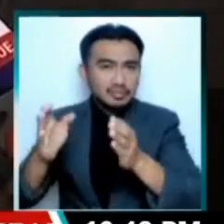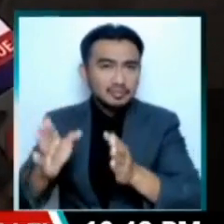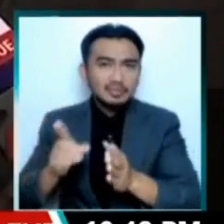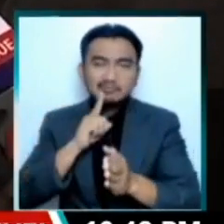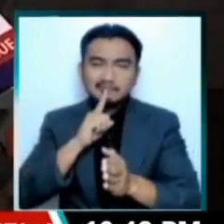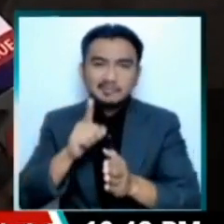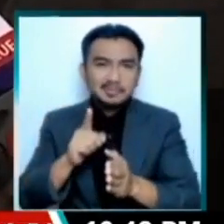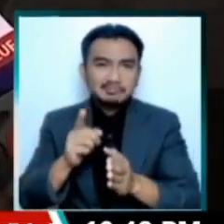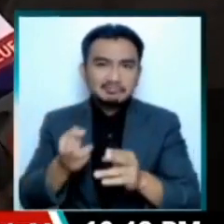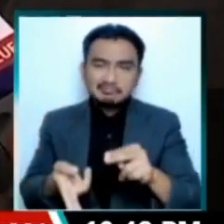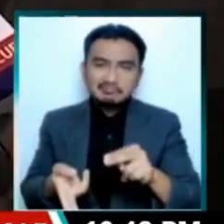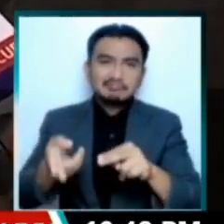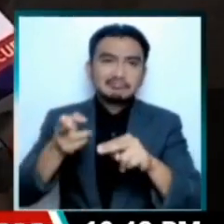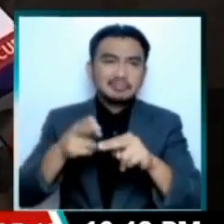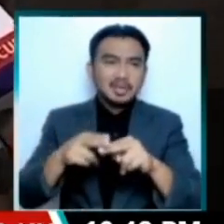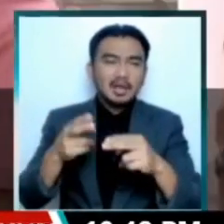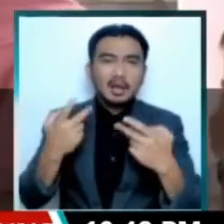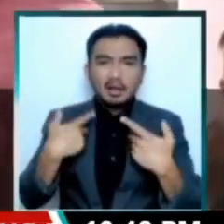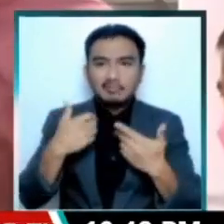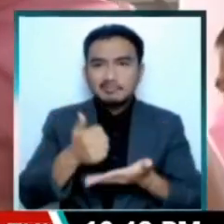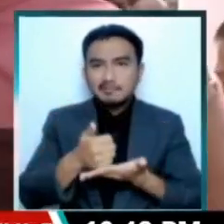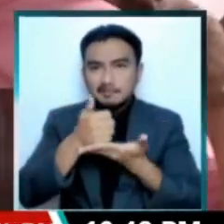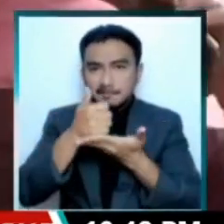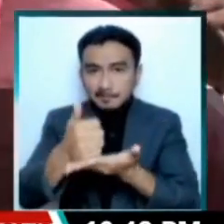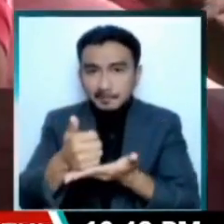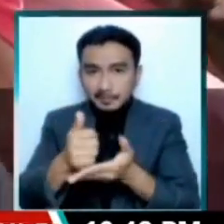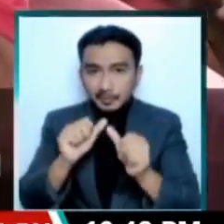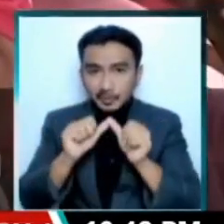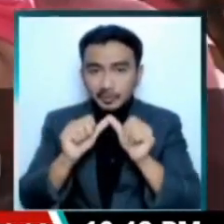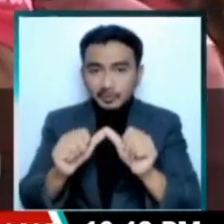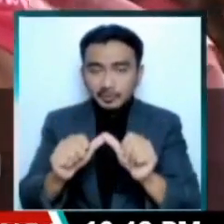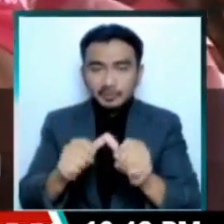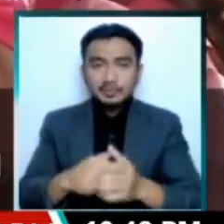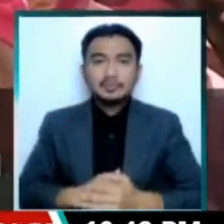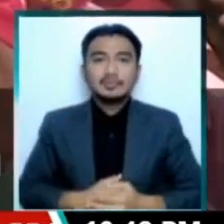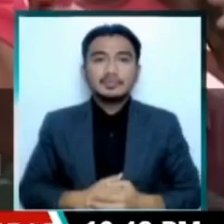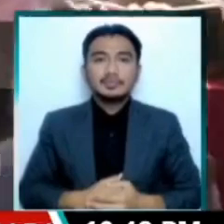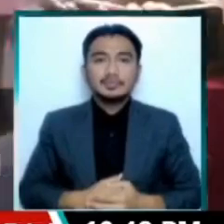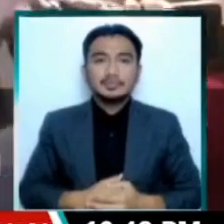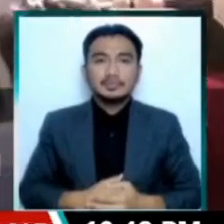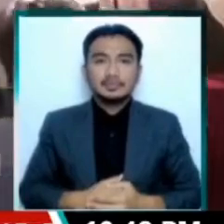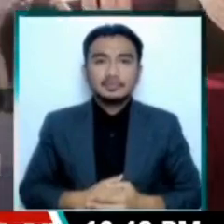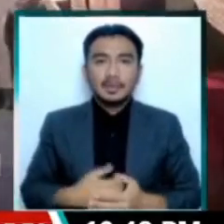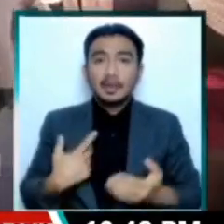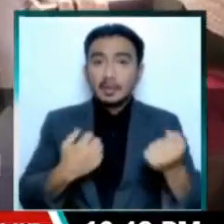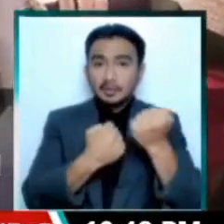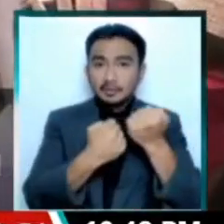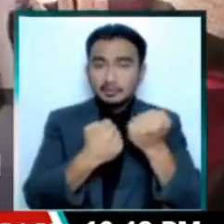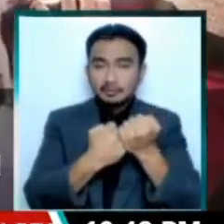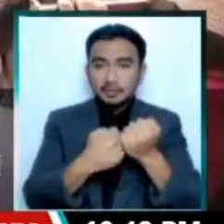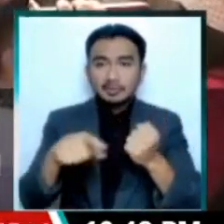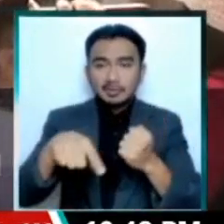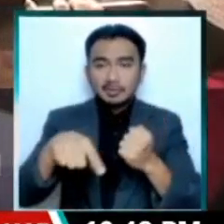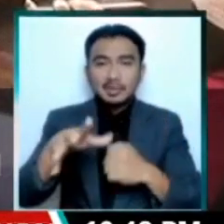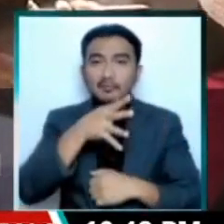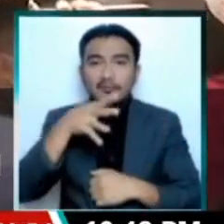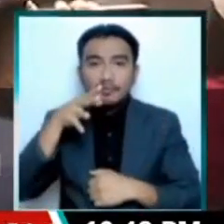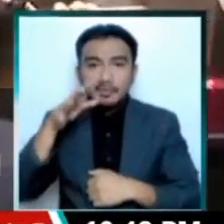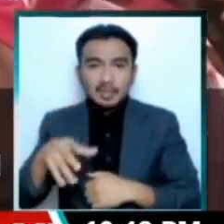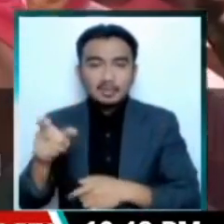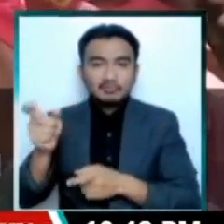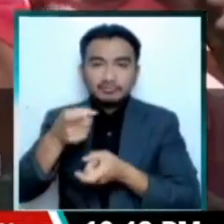Tulungan sila makabangon muli. Suporta naman para sa mga magsasaka at mangingisda ang inilatag ni